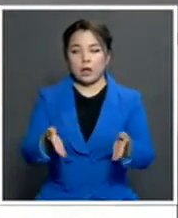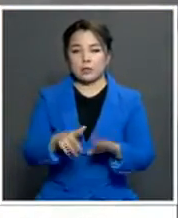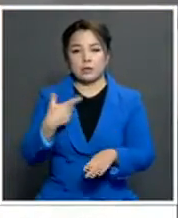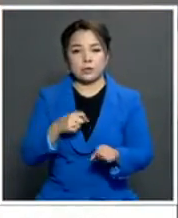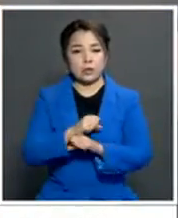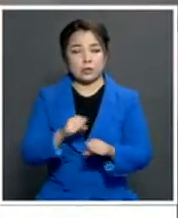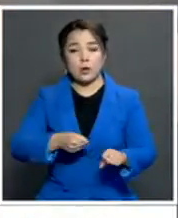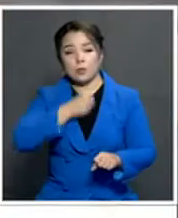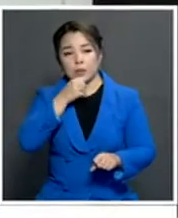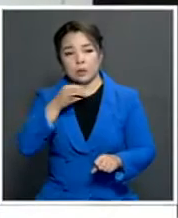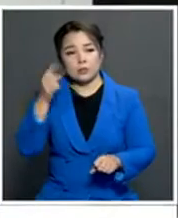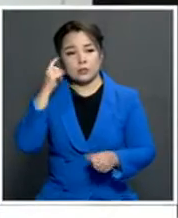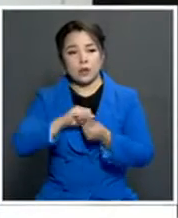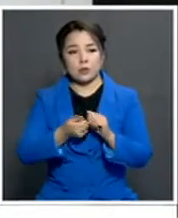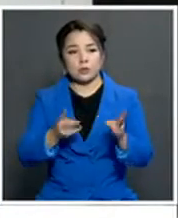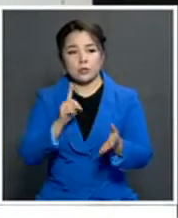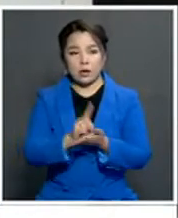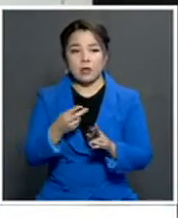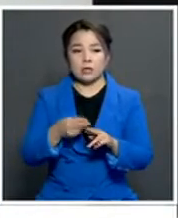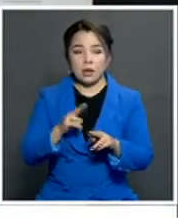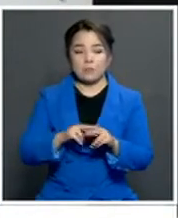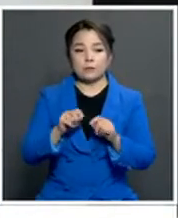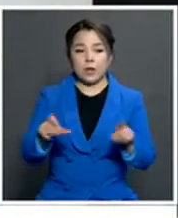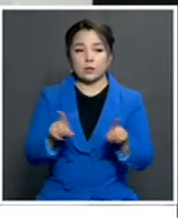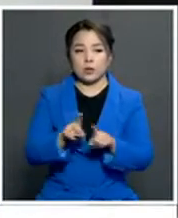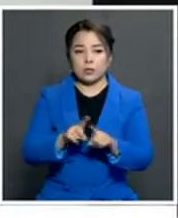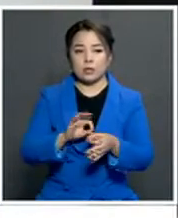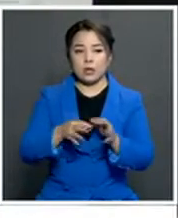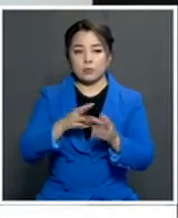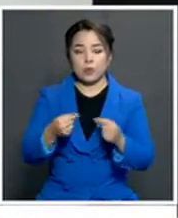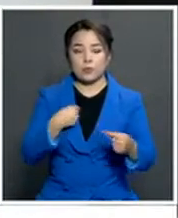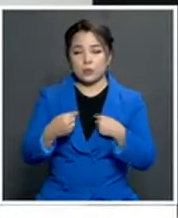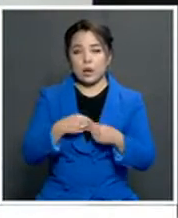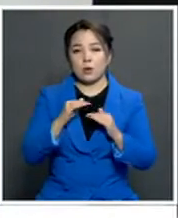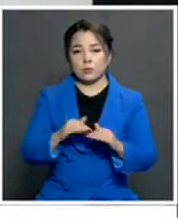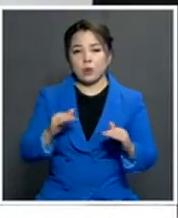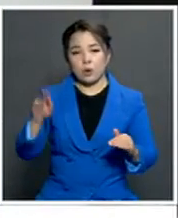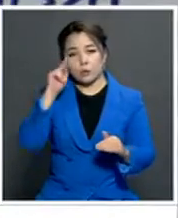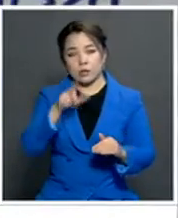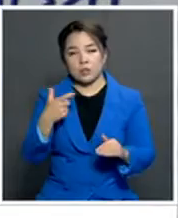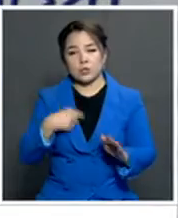болмайды. Мұны ересектер естен шығармау дейіз. Себебі мектеп қабырғасында кемсітуге душар болған оқушылар көбіне